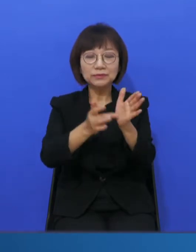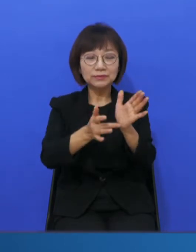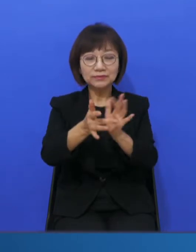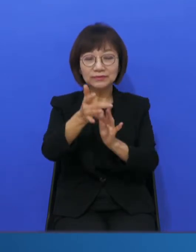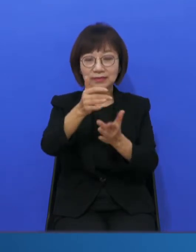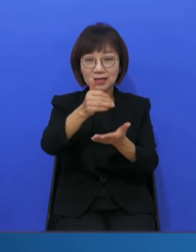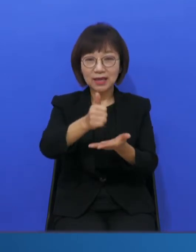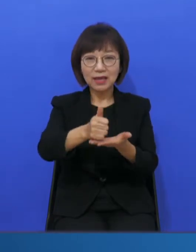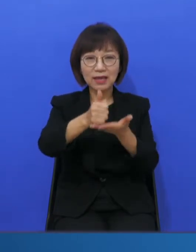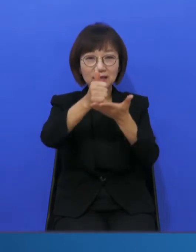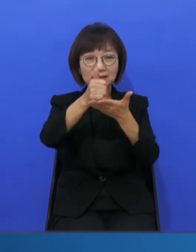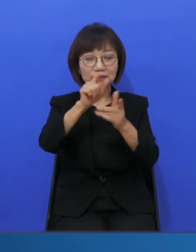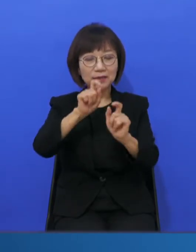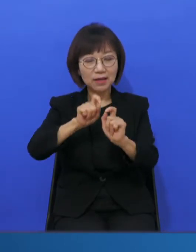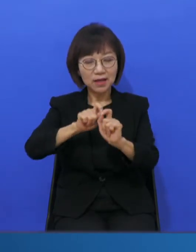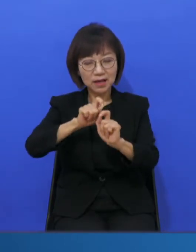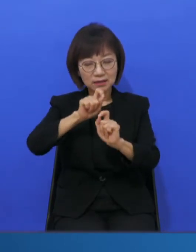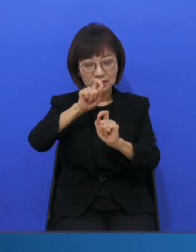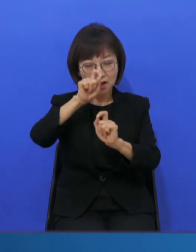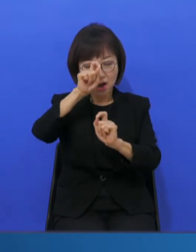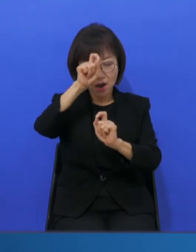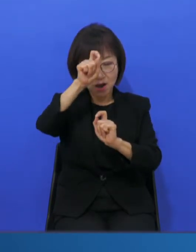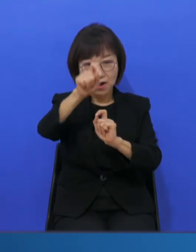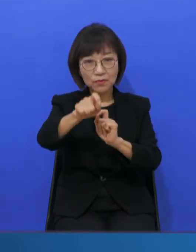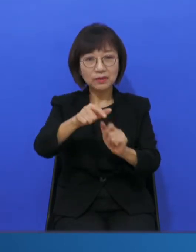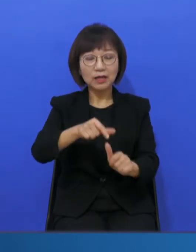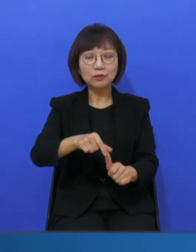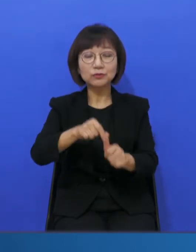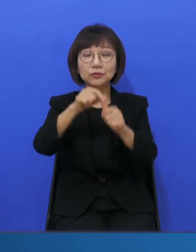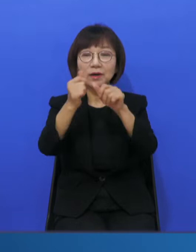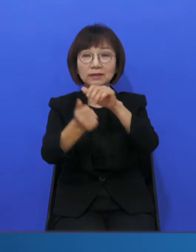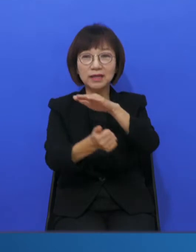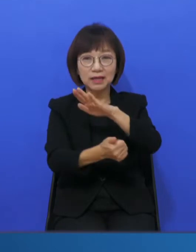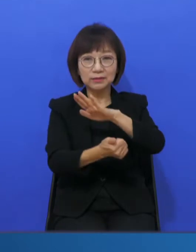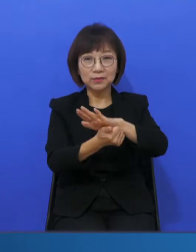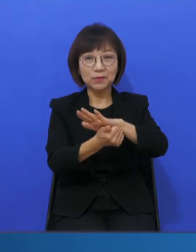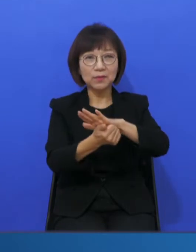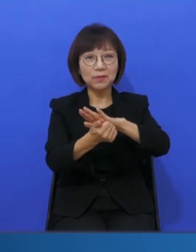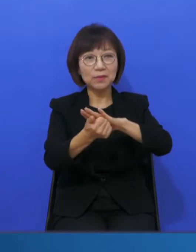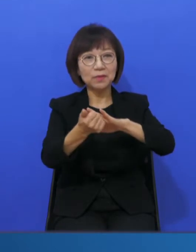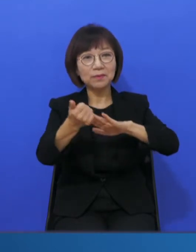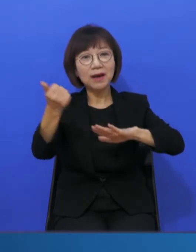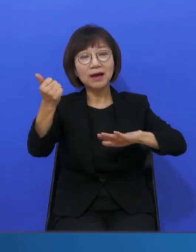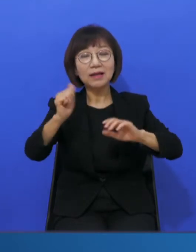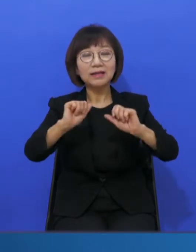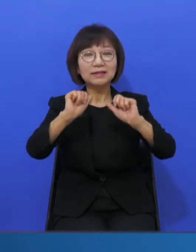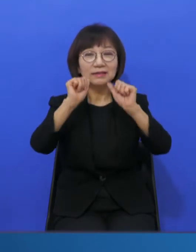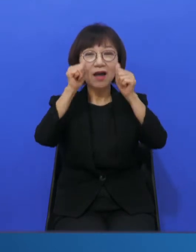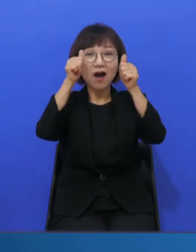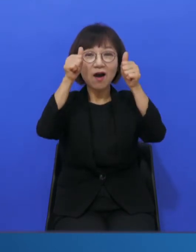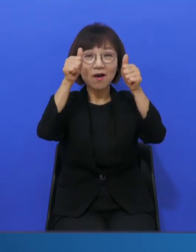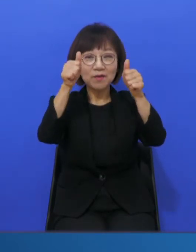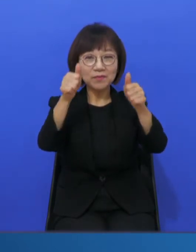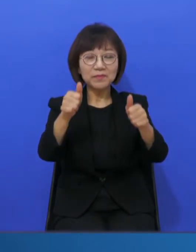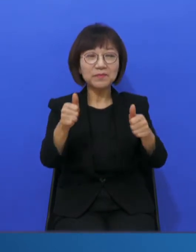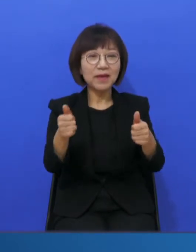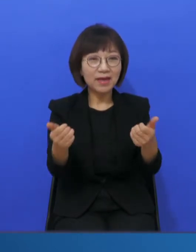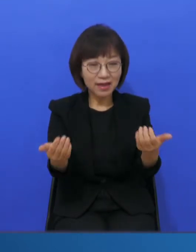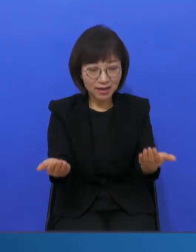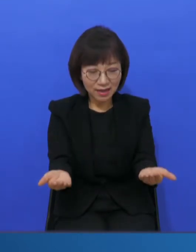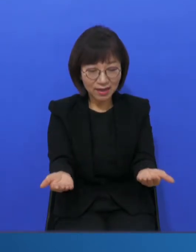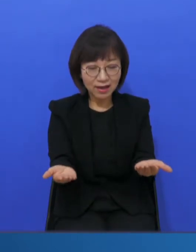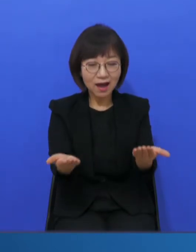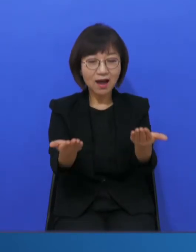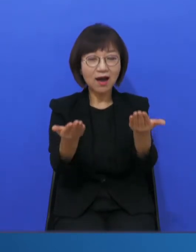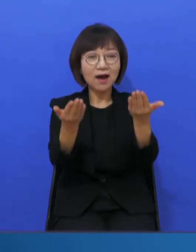구주 예수 영원한 구원의 소망